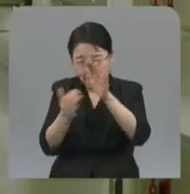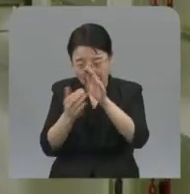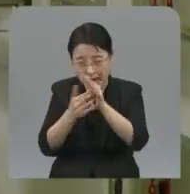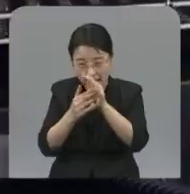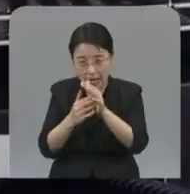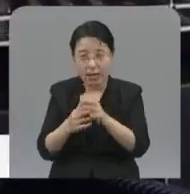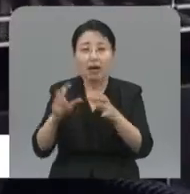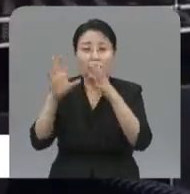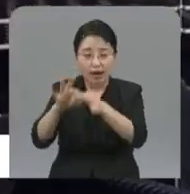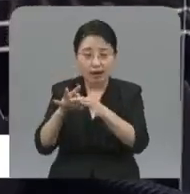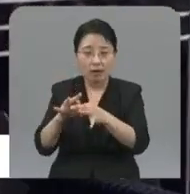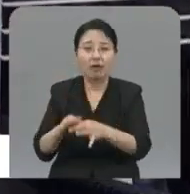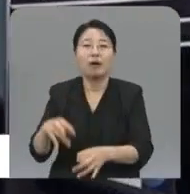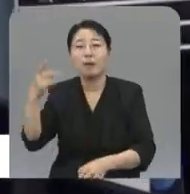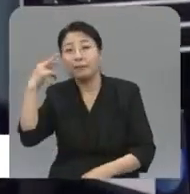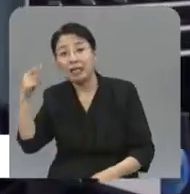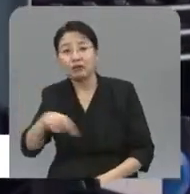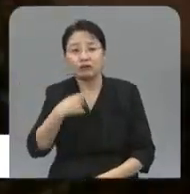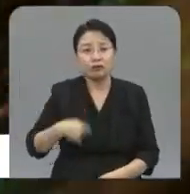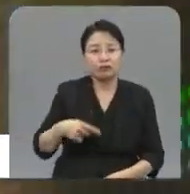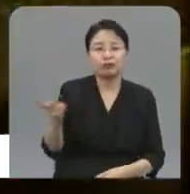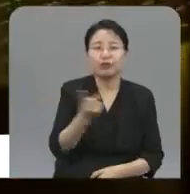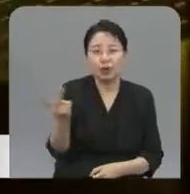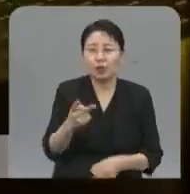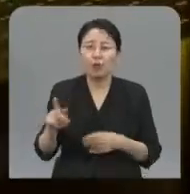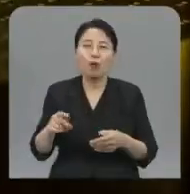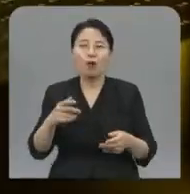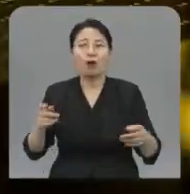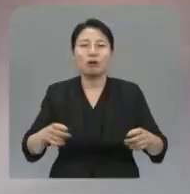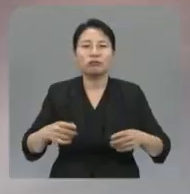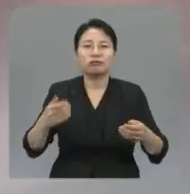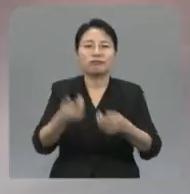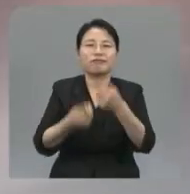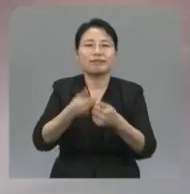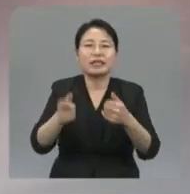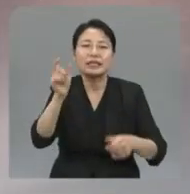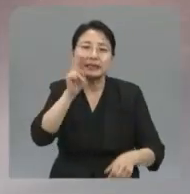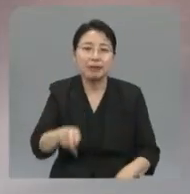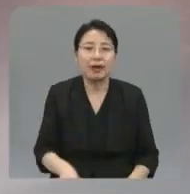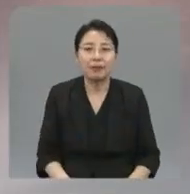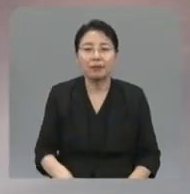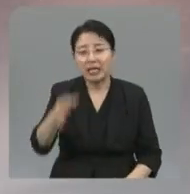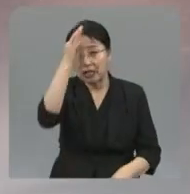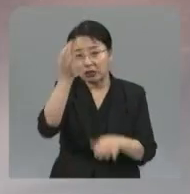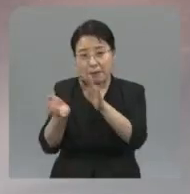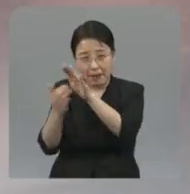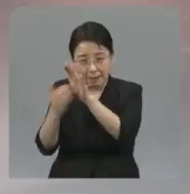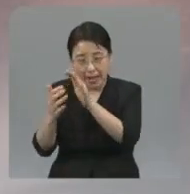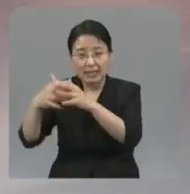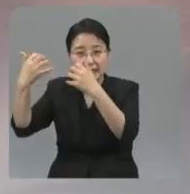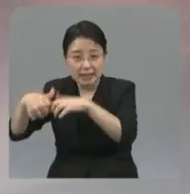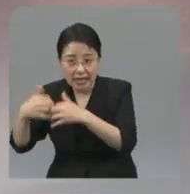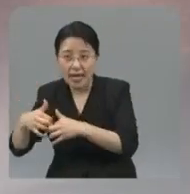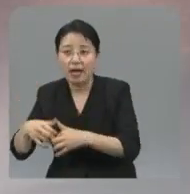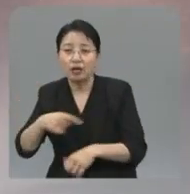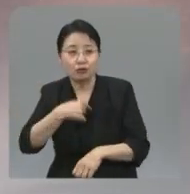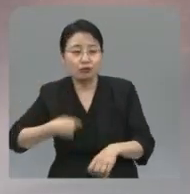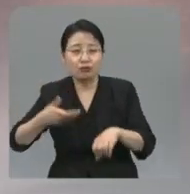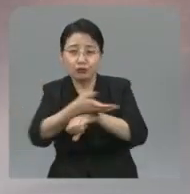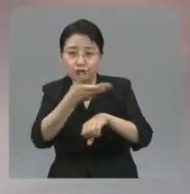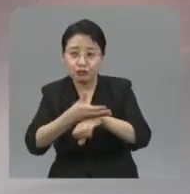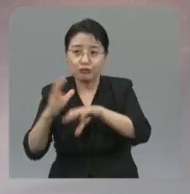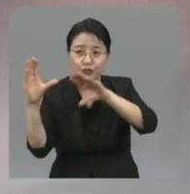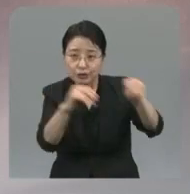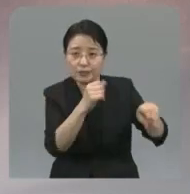nguyên như một loại vũ khí cuộc chiến xoay quanh nền công nghiệp hiện đại của Washington và Bắc Kinh ngày càng trở nên khốc liệt khi Mỹ hạn chế xuất khẩu thiết bị